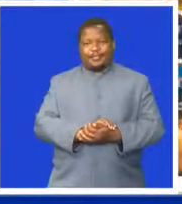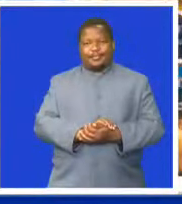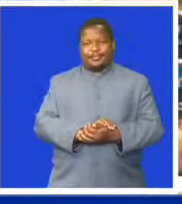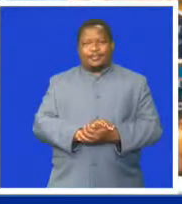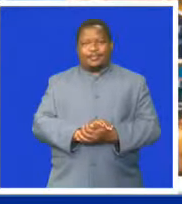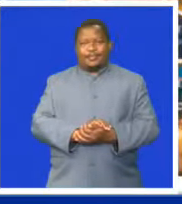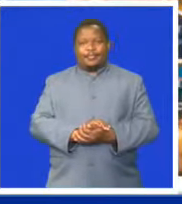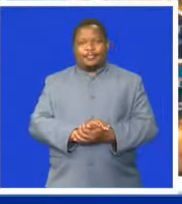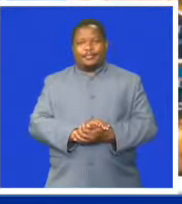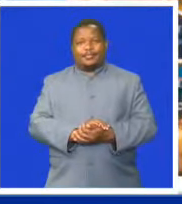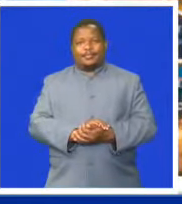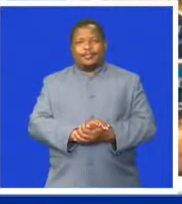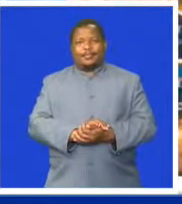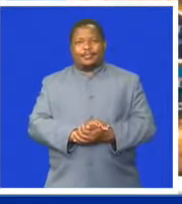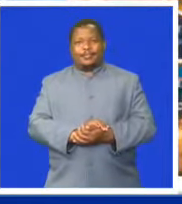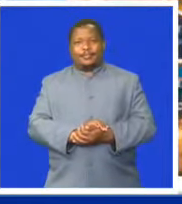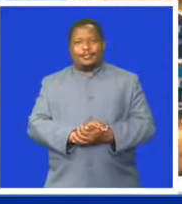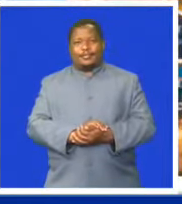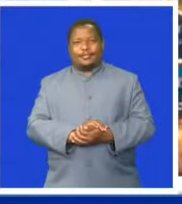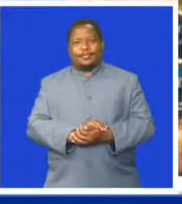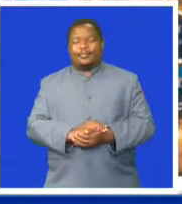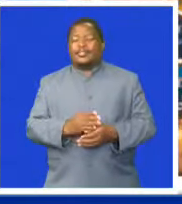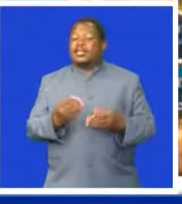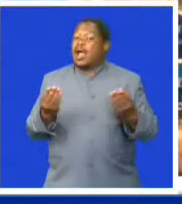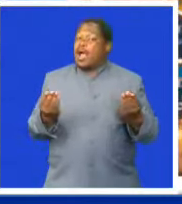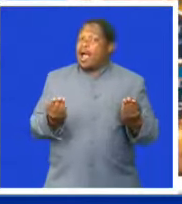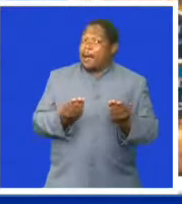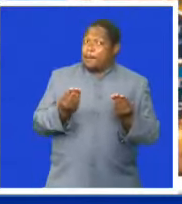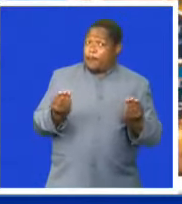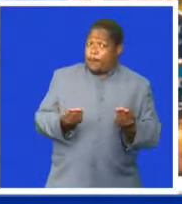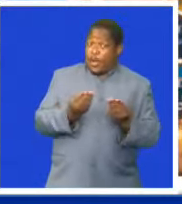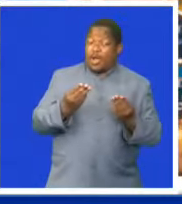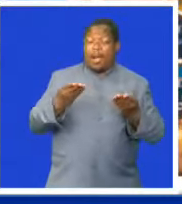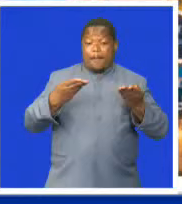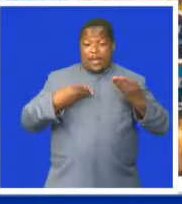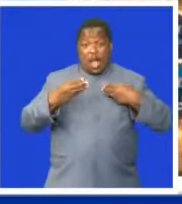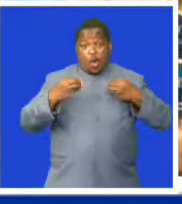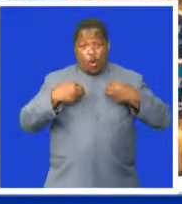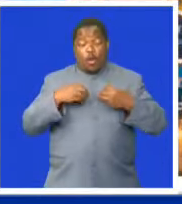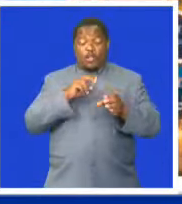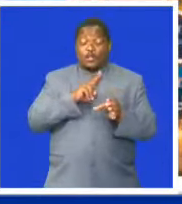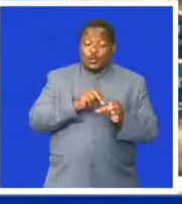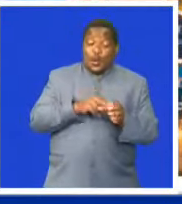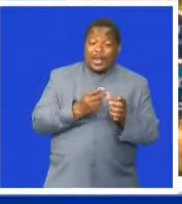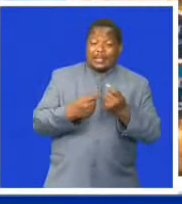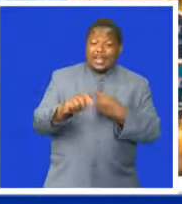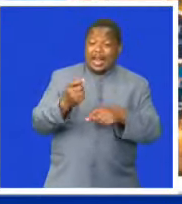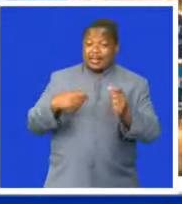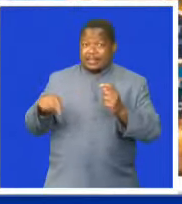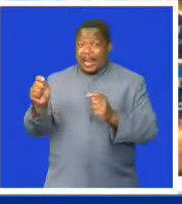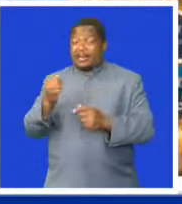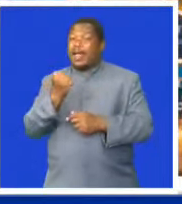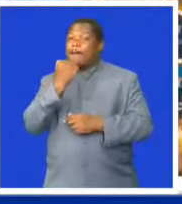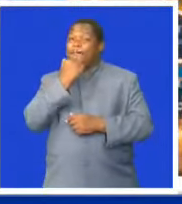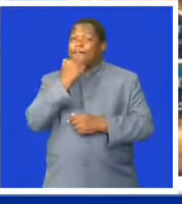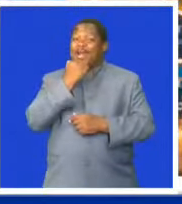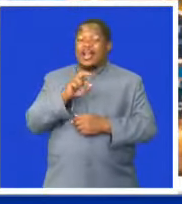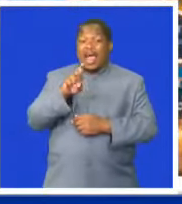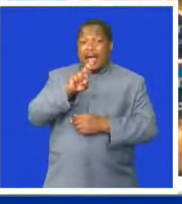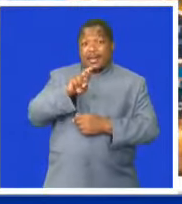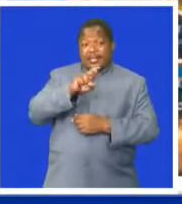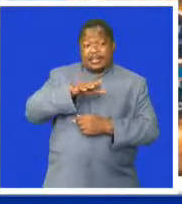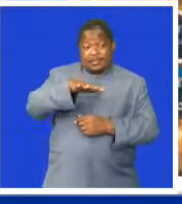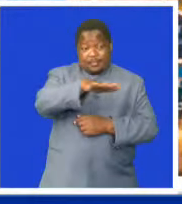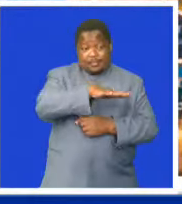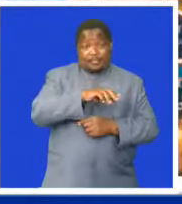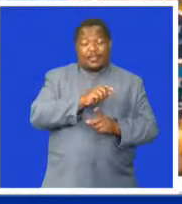Lobuke bosomabhizinisi labathengisa tshwala esifundzeni saka Manzini Bandile Simelane ucela ke uhulumende ukuthi awubukete kabusha